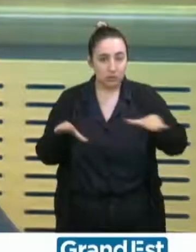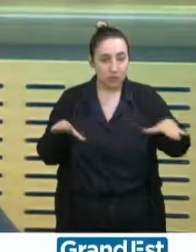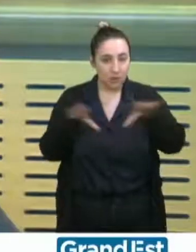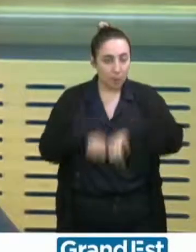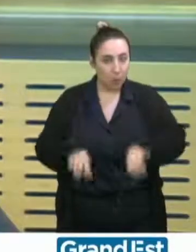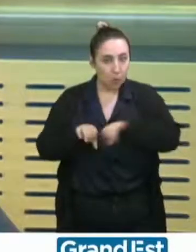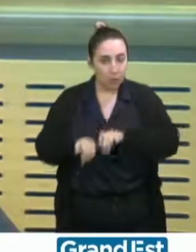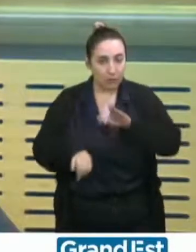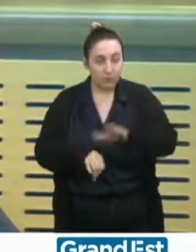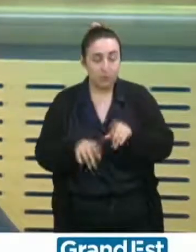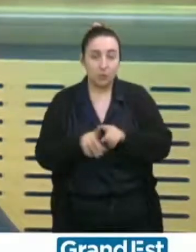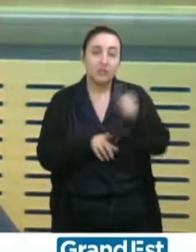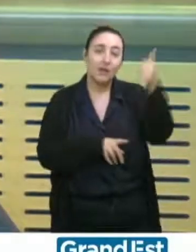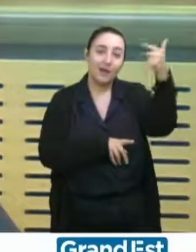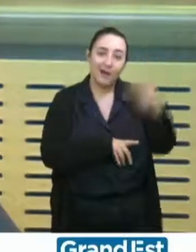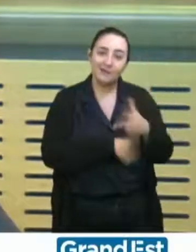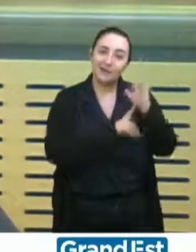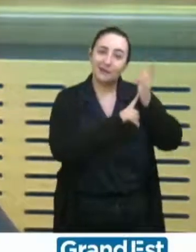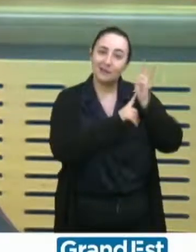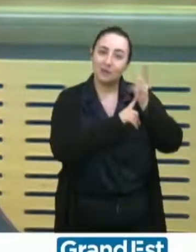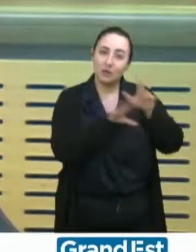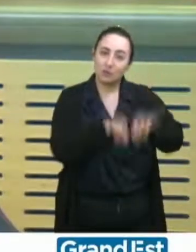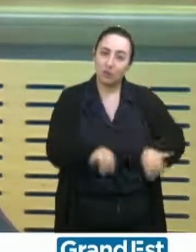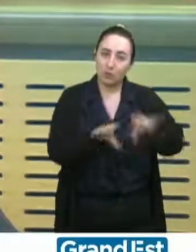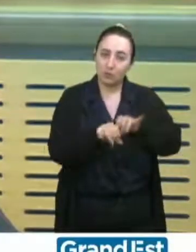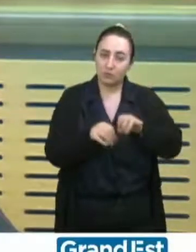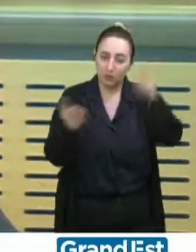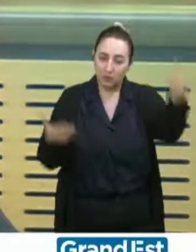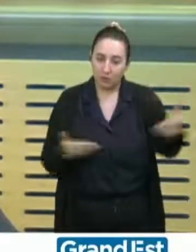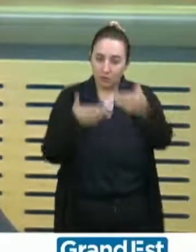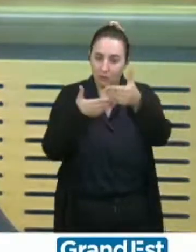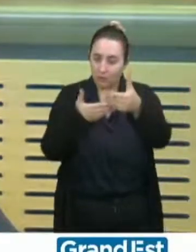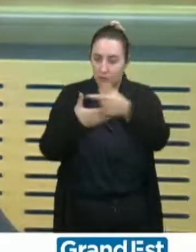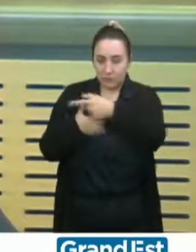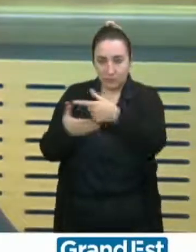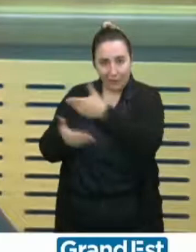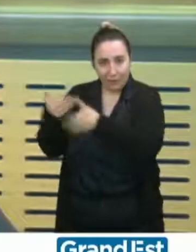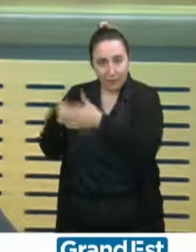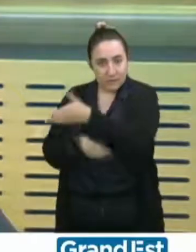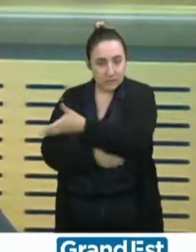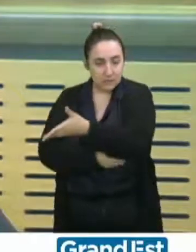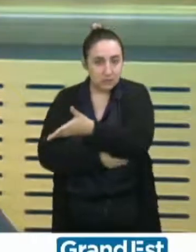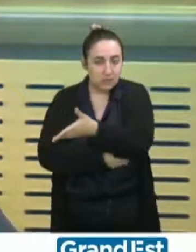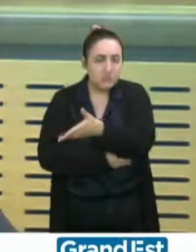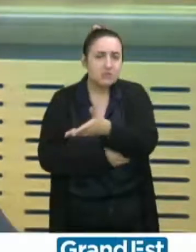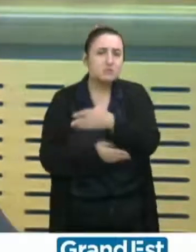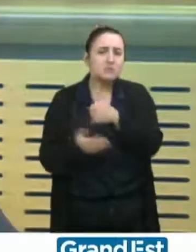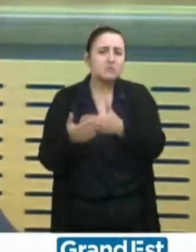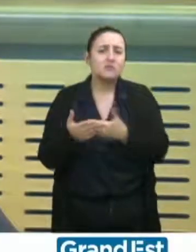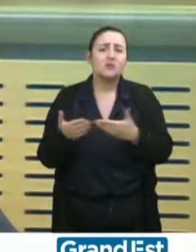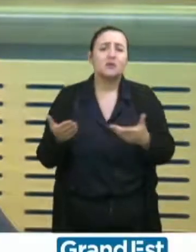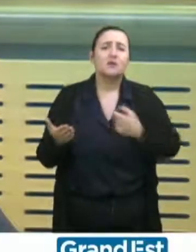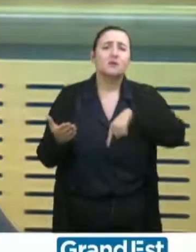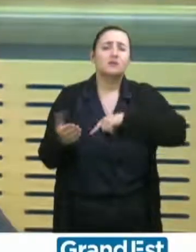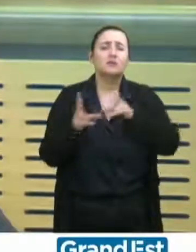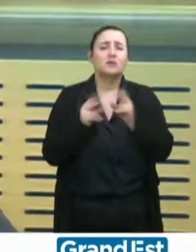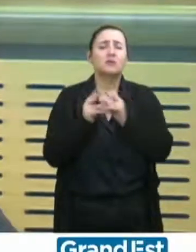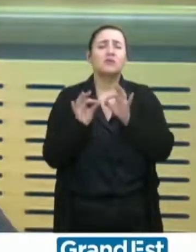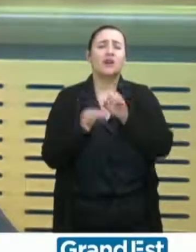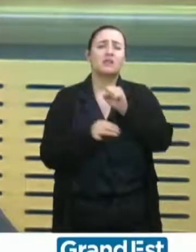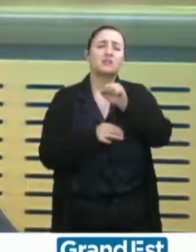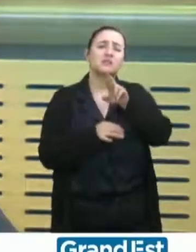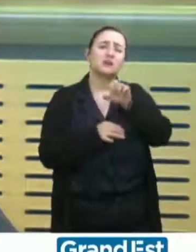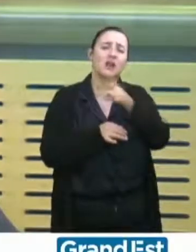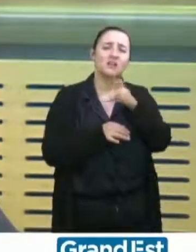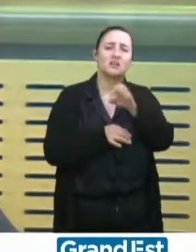production éolienne française vous vous cachez derrière le stade est en indiquant que le nucléaire est une prérogative d'état qui ne relèvent pas du périmètre de ce